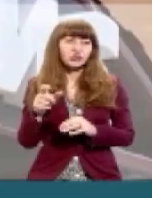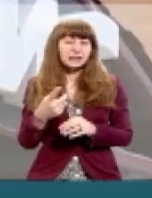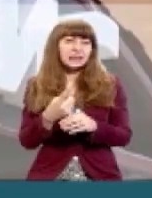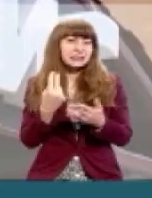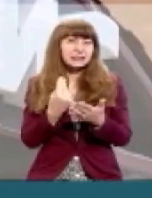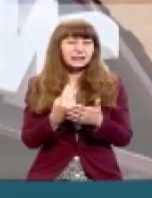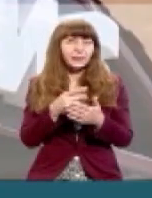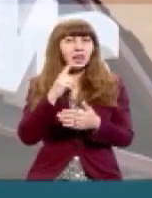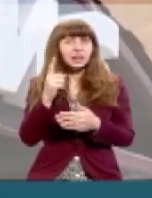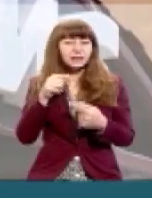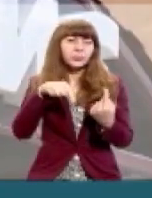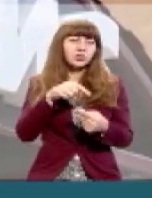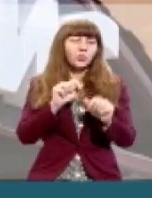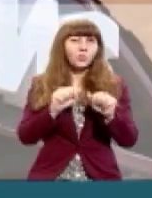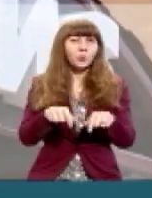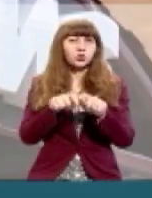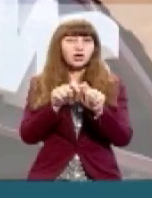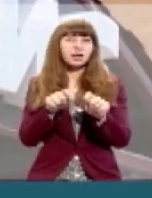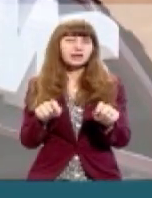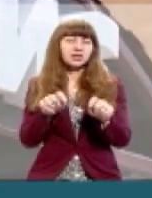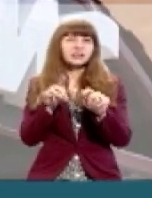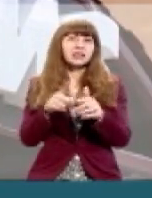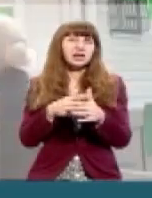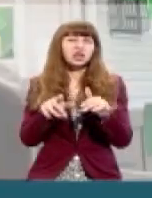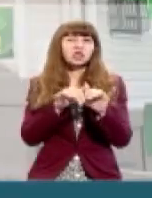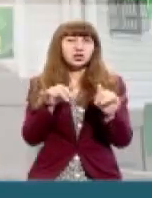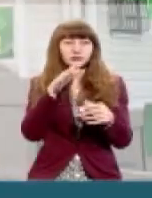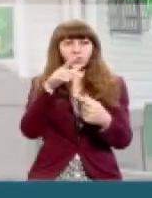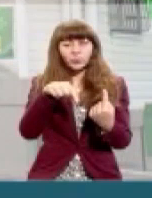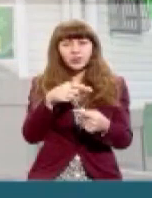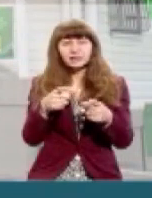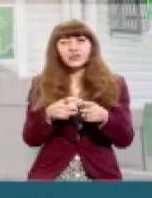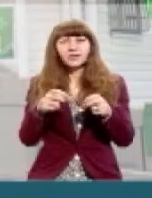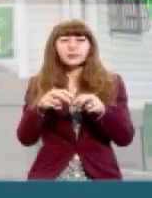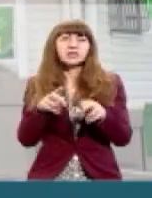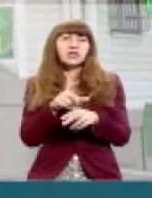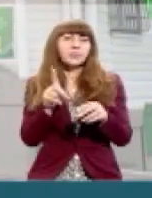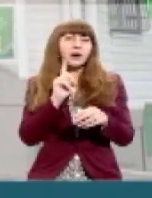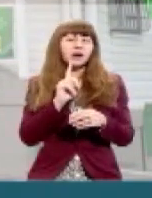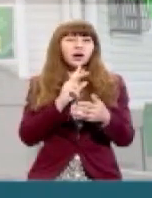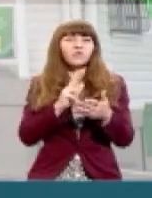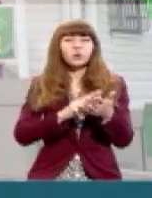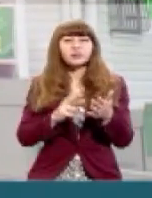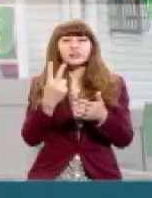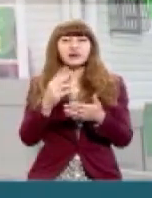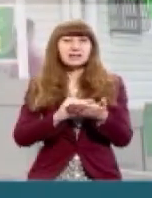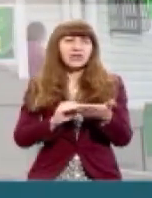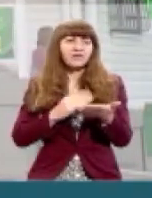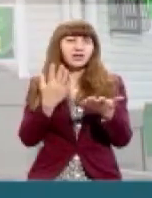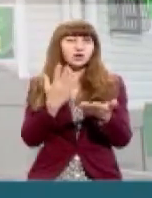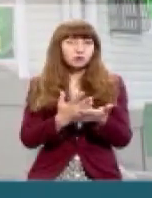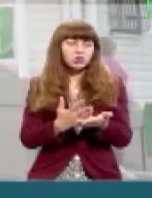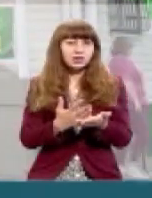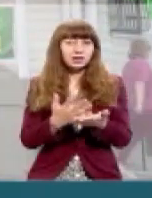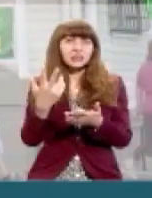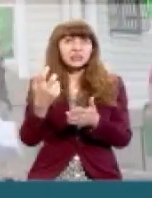На эти средства молодые бизнесмены могут расширить собственное дело. По словам специалистов, пока принято 82 заявки на